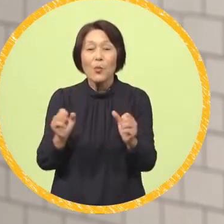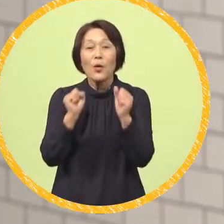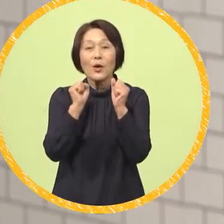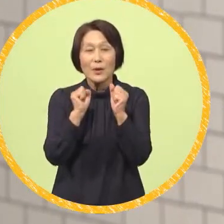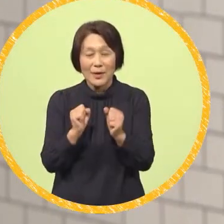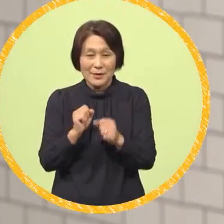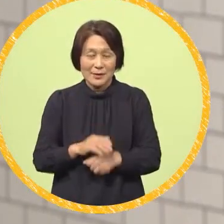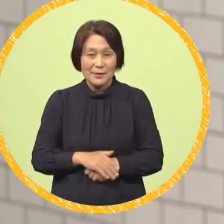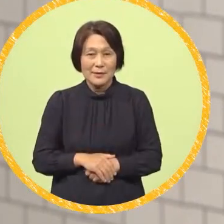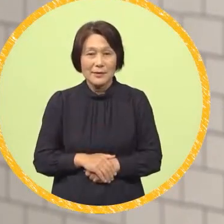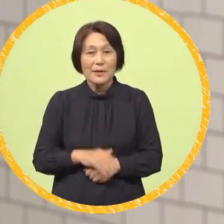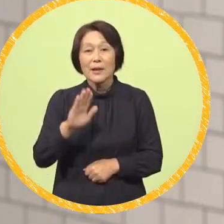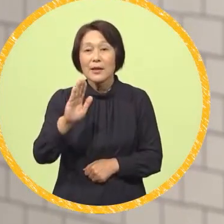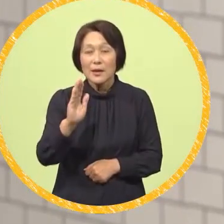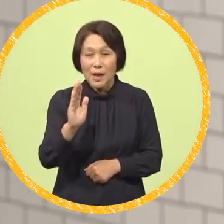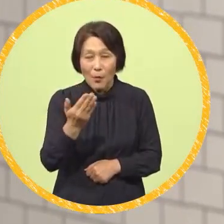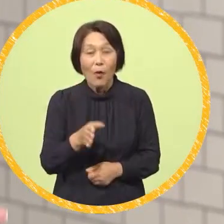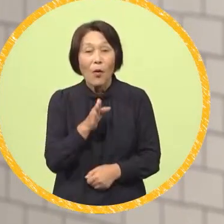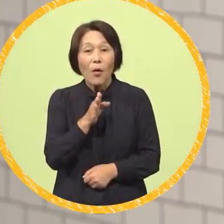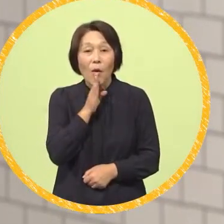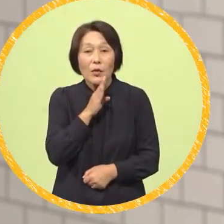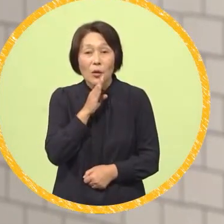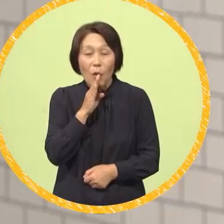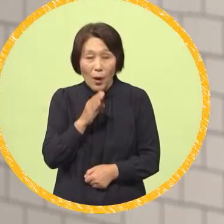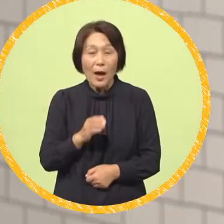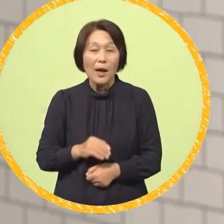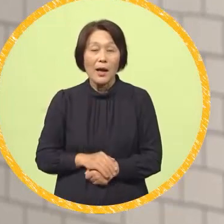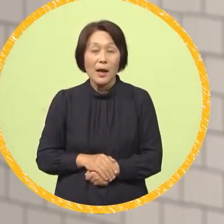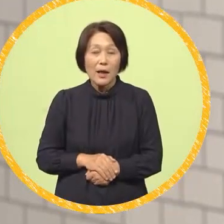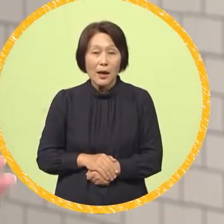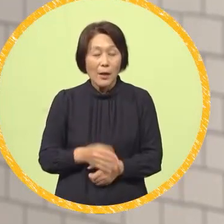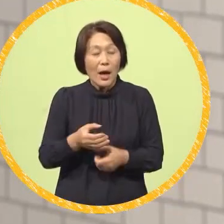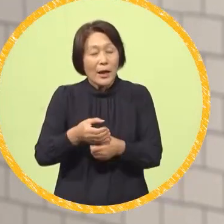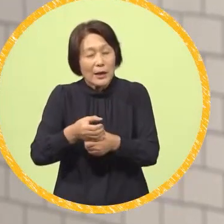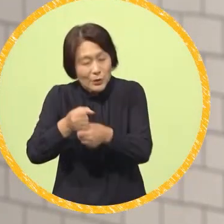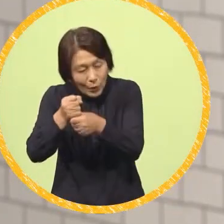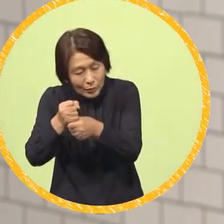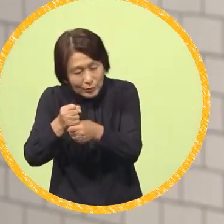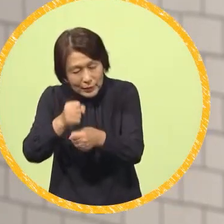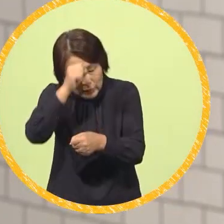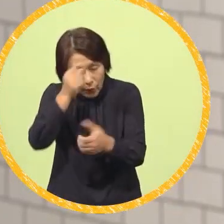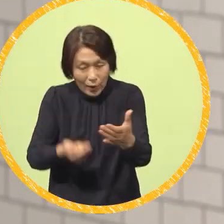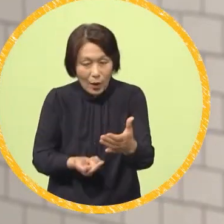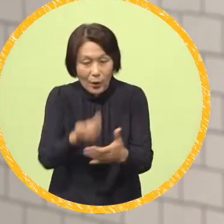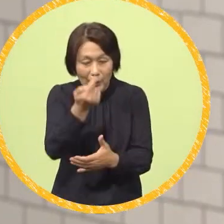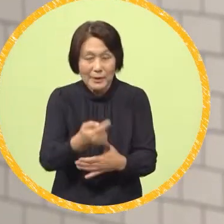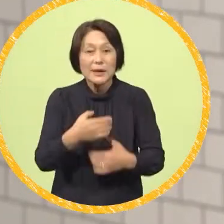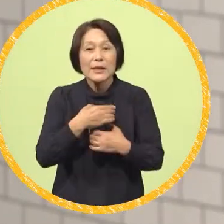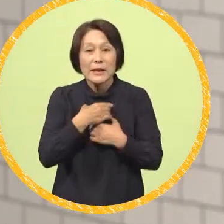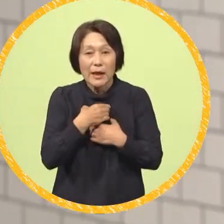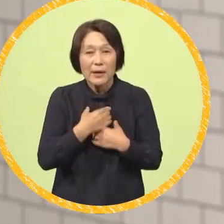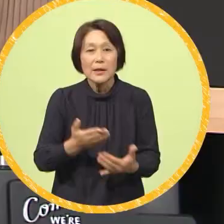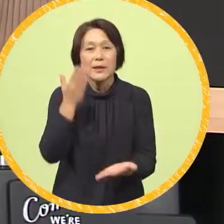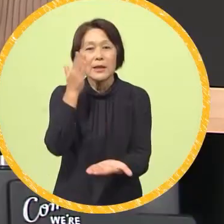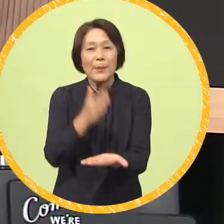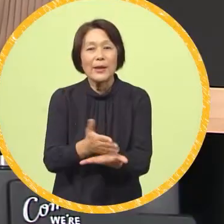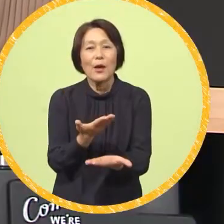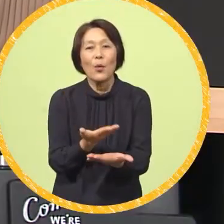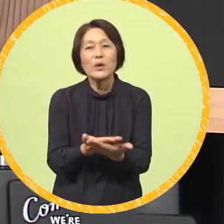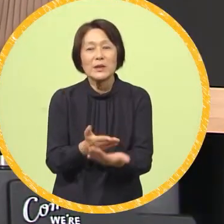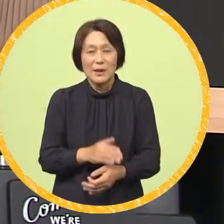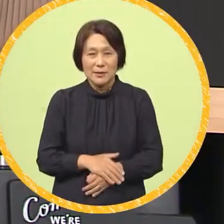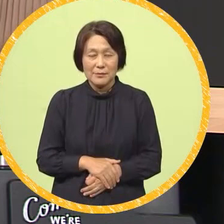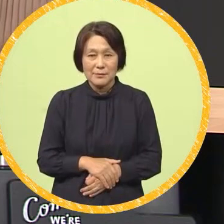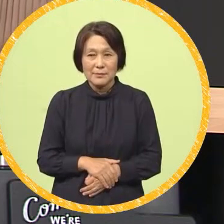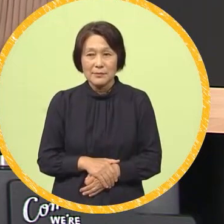まうってこともあるみたいなので、でも本当は悪影響だったりとか依存症でもちゃんとあるので、そこは危険なのでやめてほしいですよね。 確